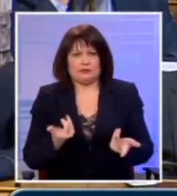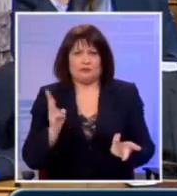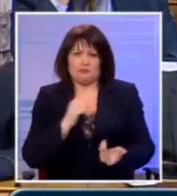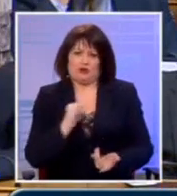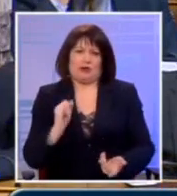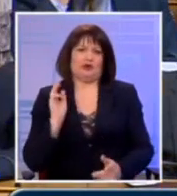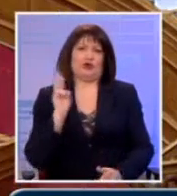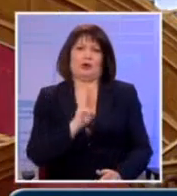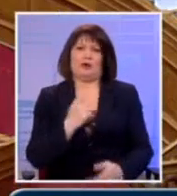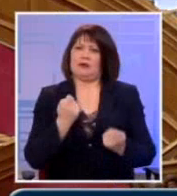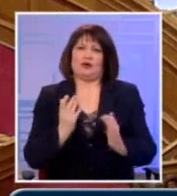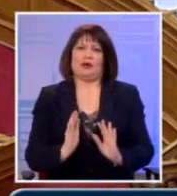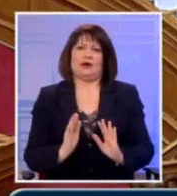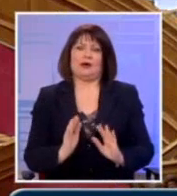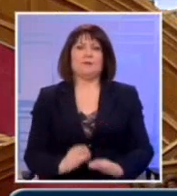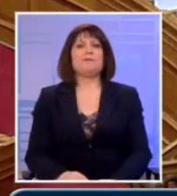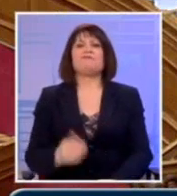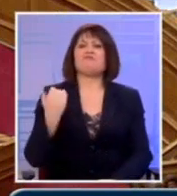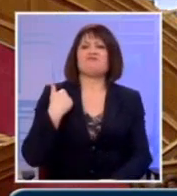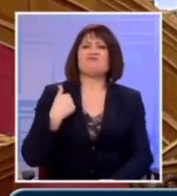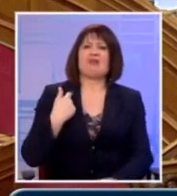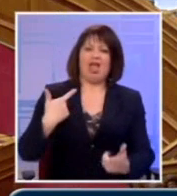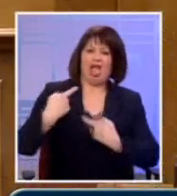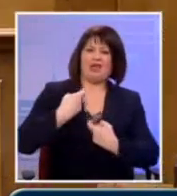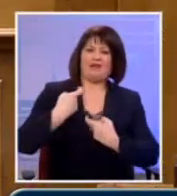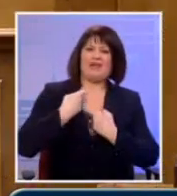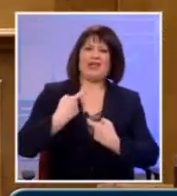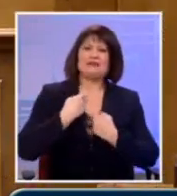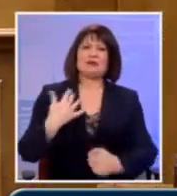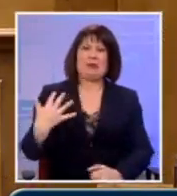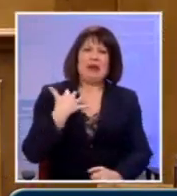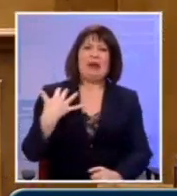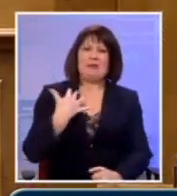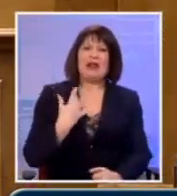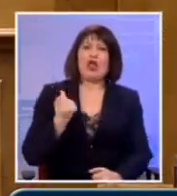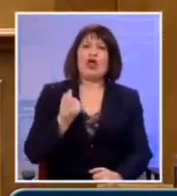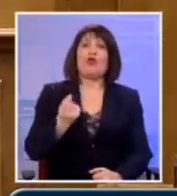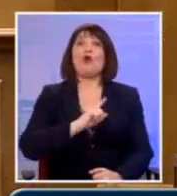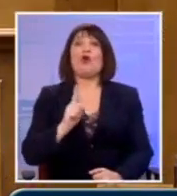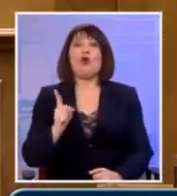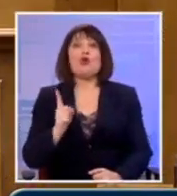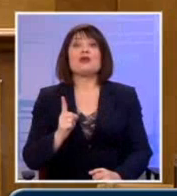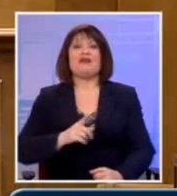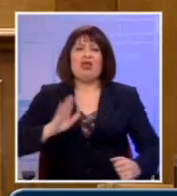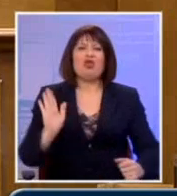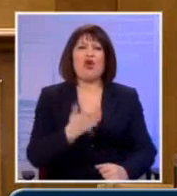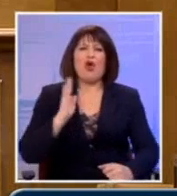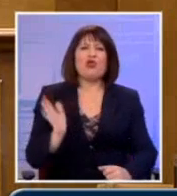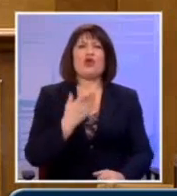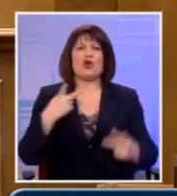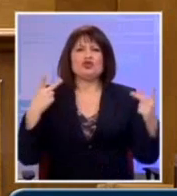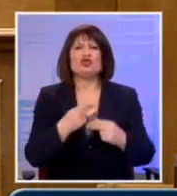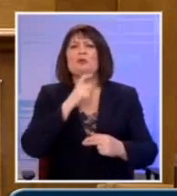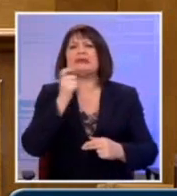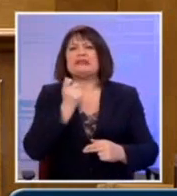Ποτέ. Διαρκώς η απειλή και ο εκβιασμός για να μην δοθεί η δόση ήταν αν δεν προχωρήσουν οι απολύσεις, οι περικοπές των